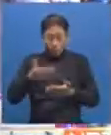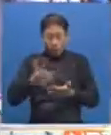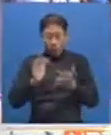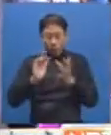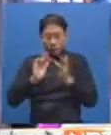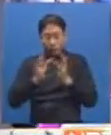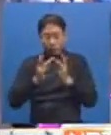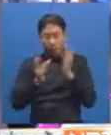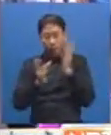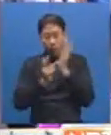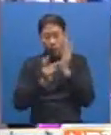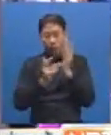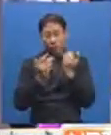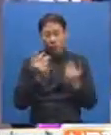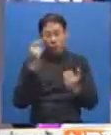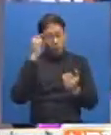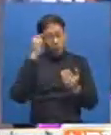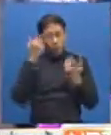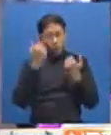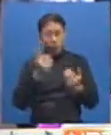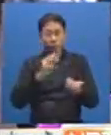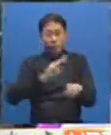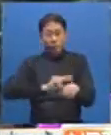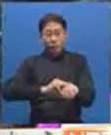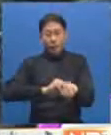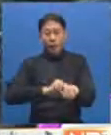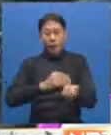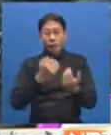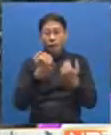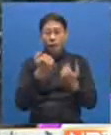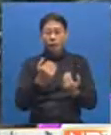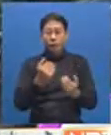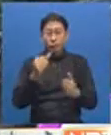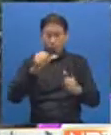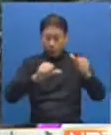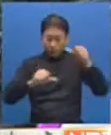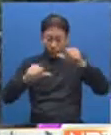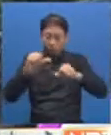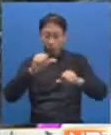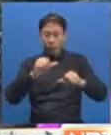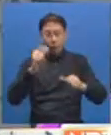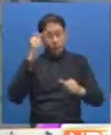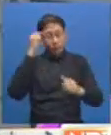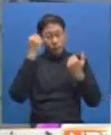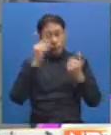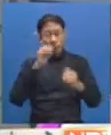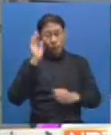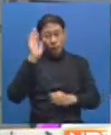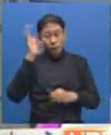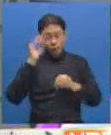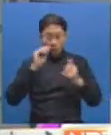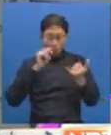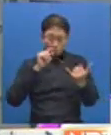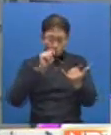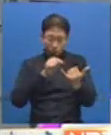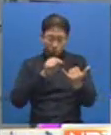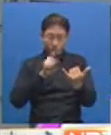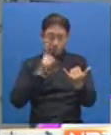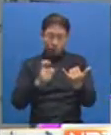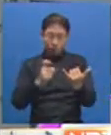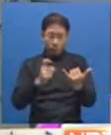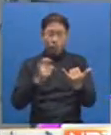ปิยะพันธ์เพชรปราณีนิติแพทย์ประจำสถาบันนิติวิทยาศาสตร์เปิดเผยเปิดเผยผลการชันสูตรศพว่า